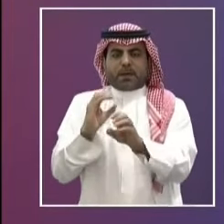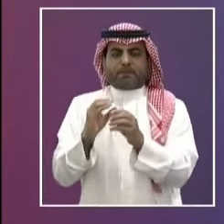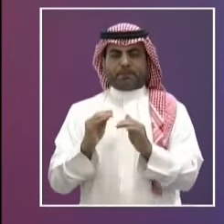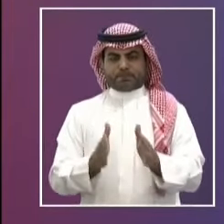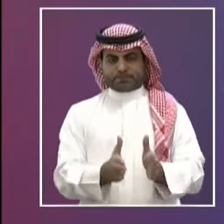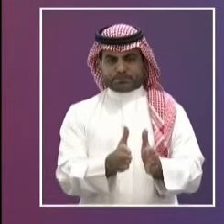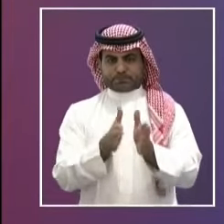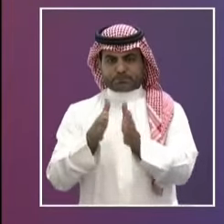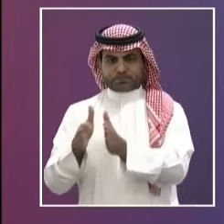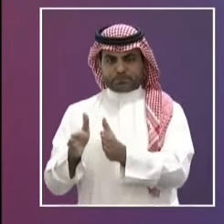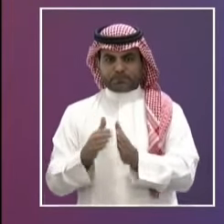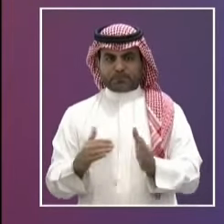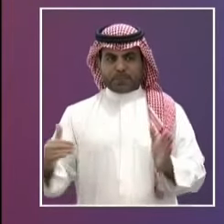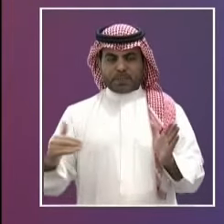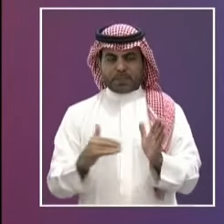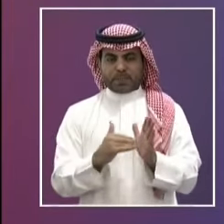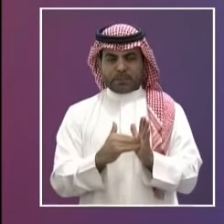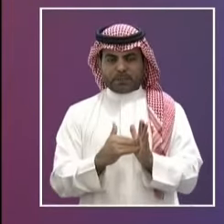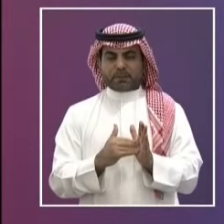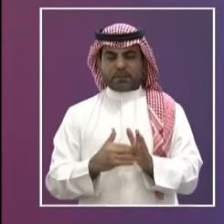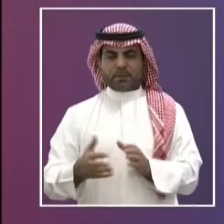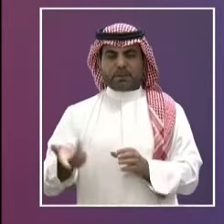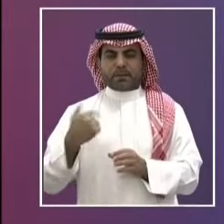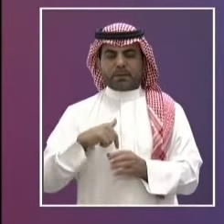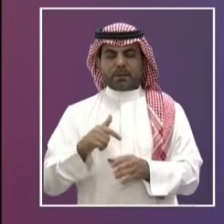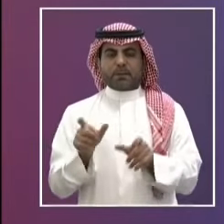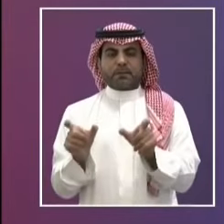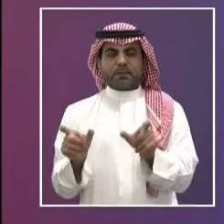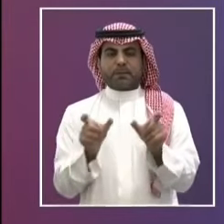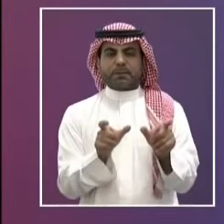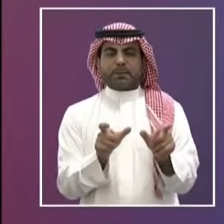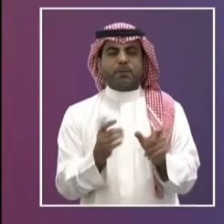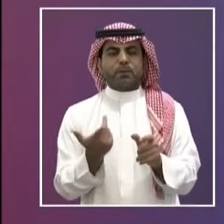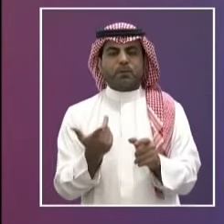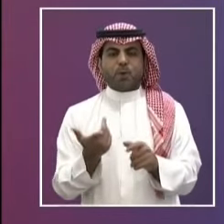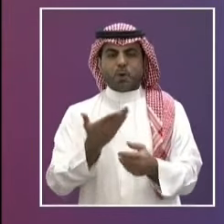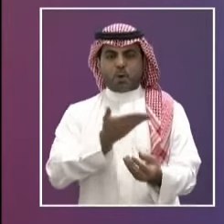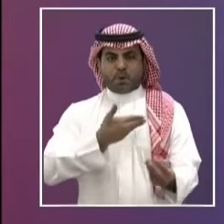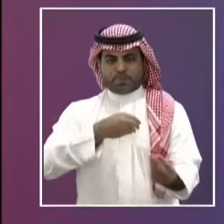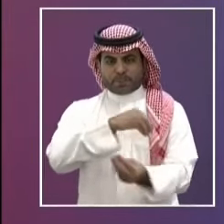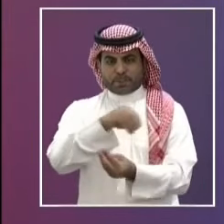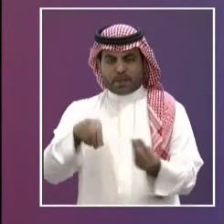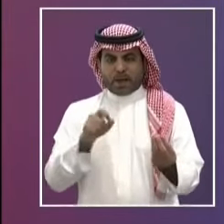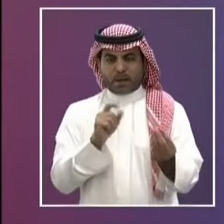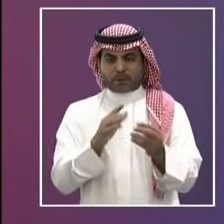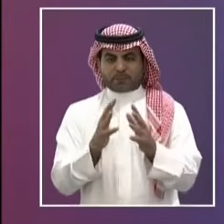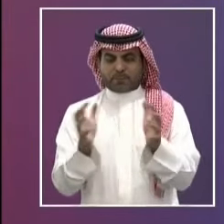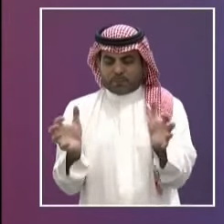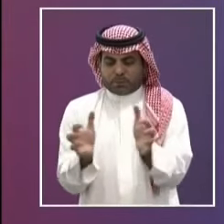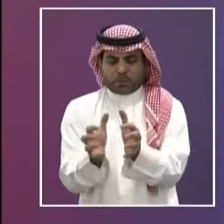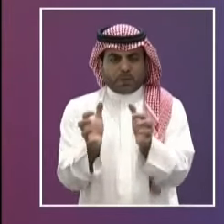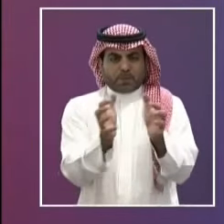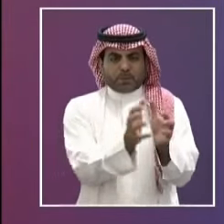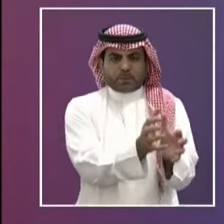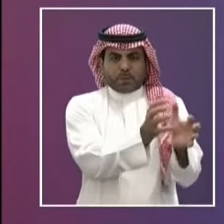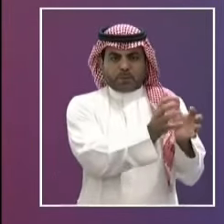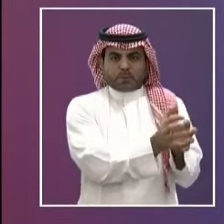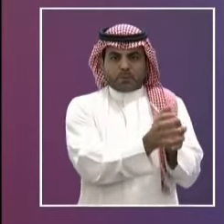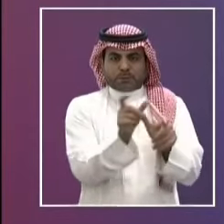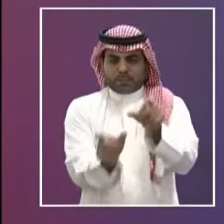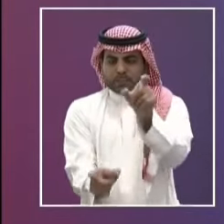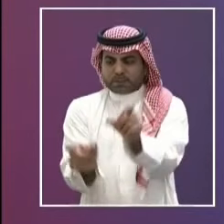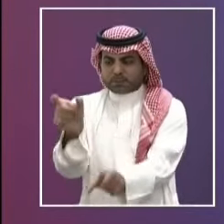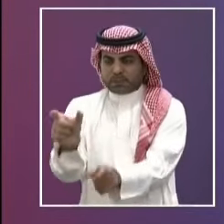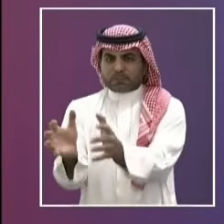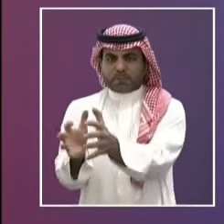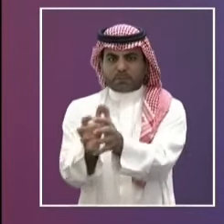الخطوة الأخيرة أو الاحتراز الأخير أنه حيكون الالتزام بأداء العمرة ضمن مجموعات، وحيكون موجود مع كل